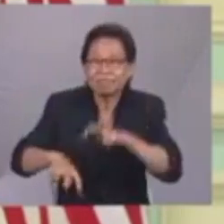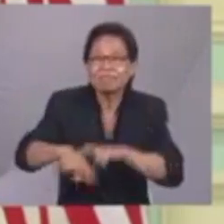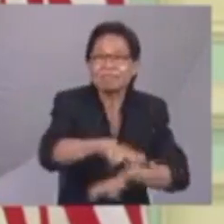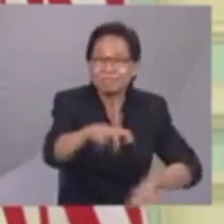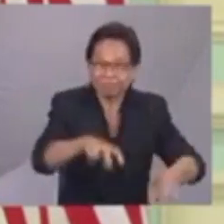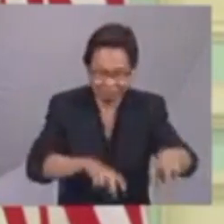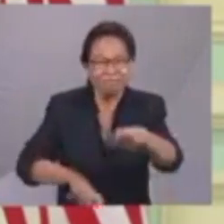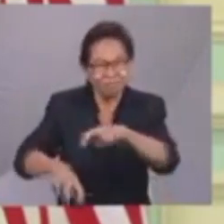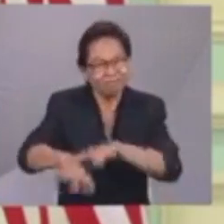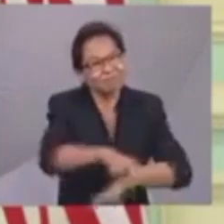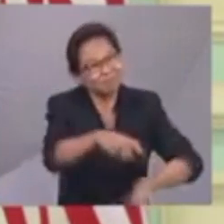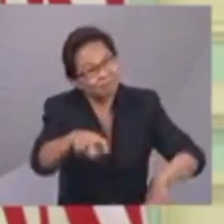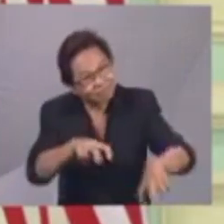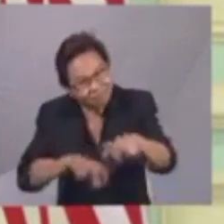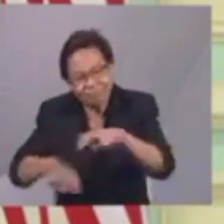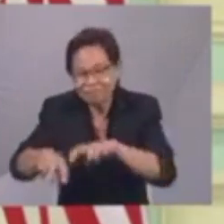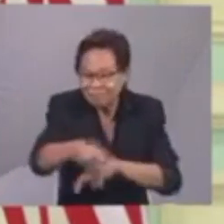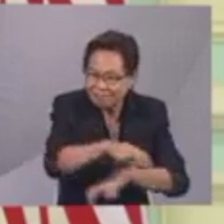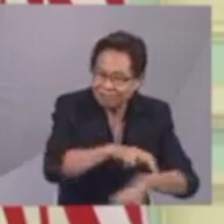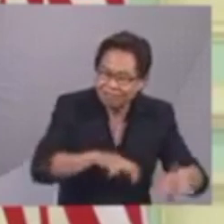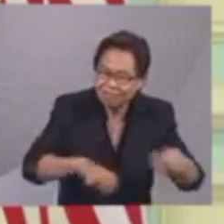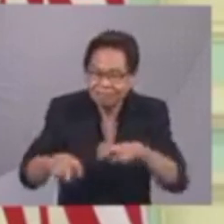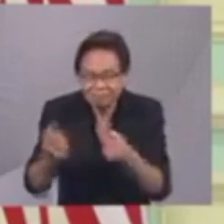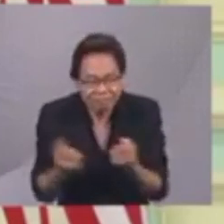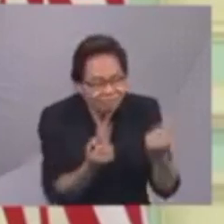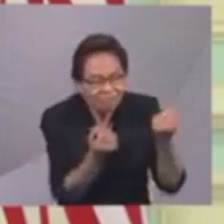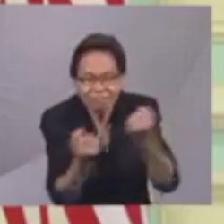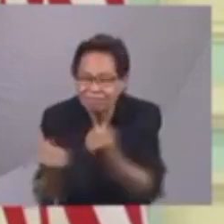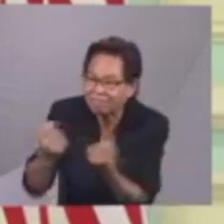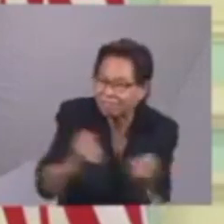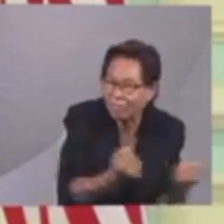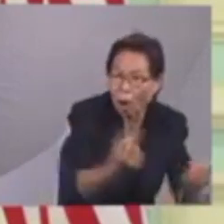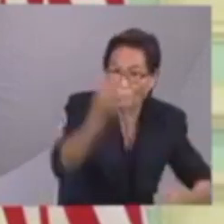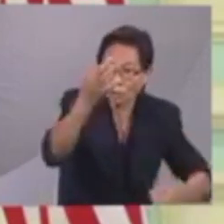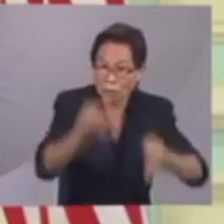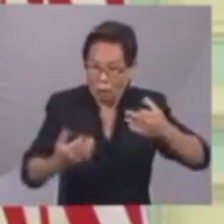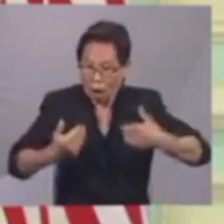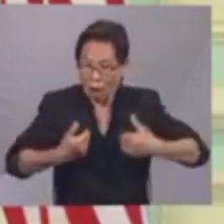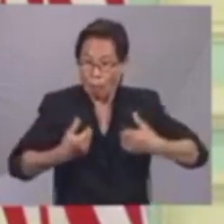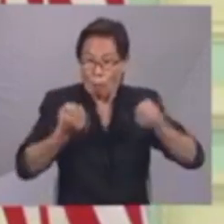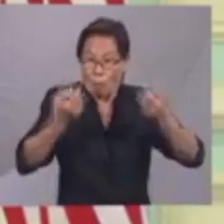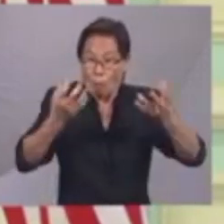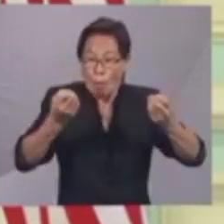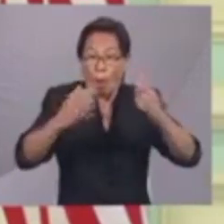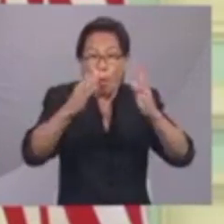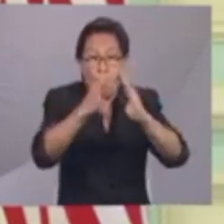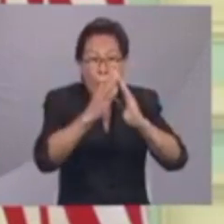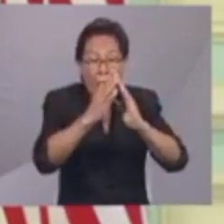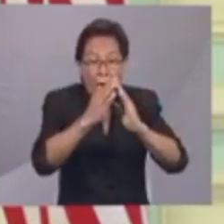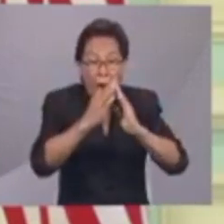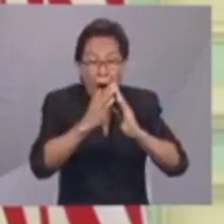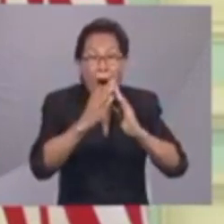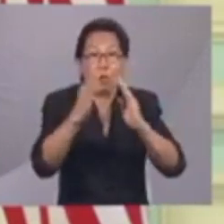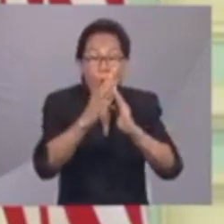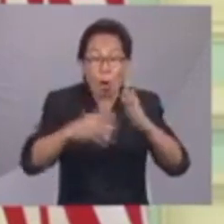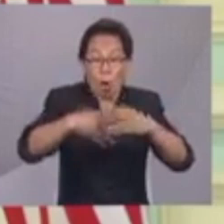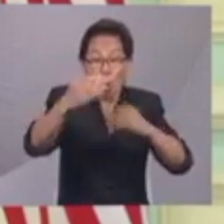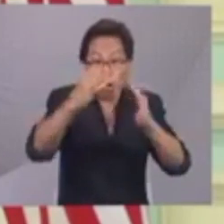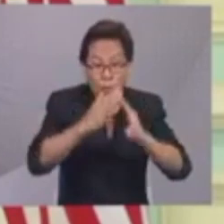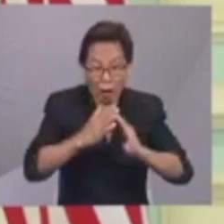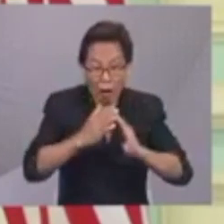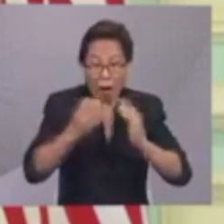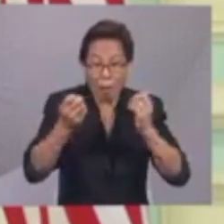setiap kawasan. Dan jika didapati banyak kenderaan di luar rumah, mereka